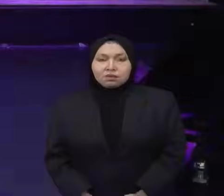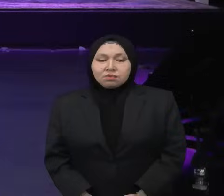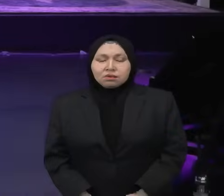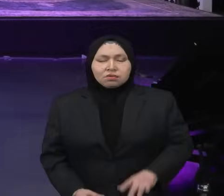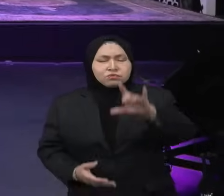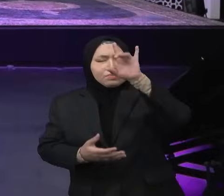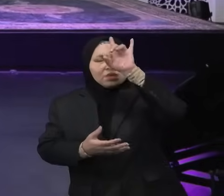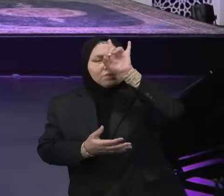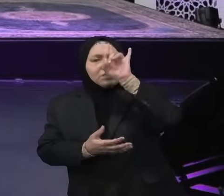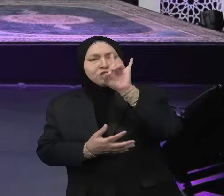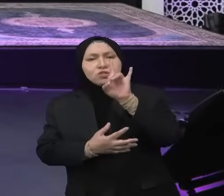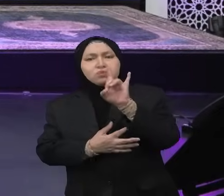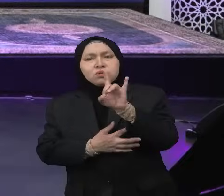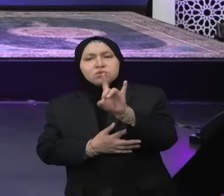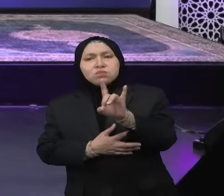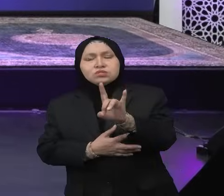العالمين.